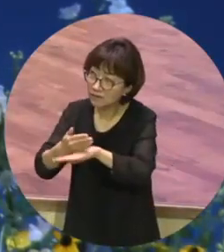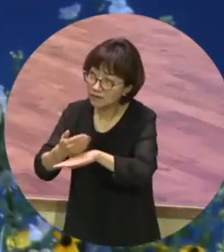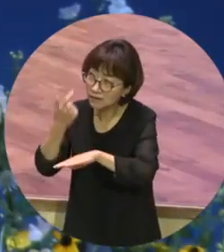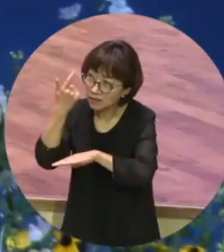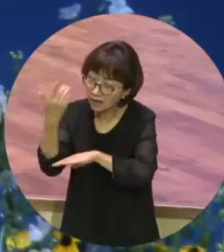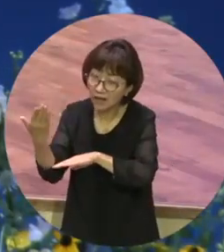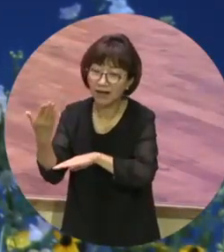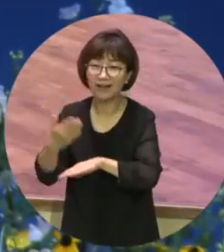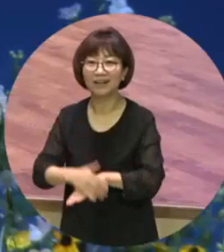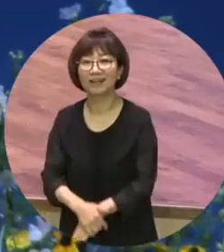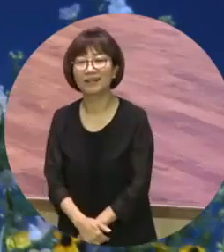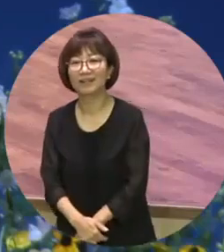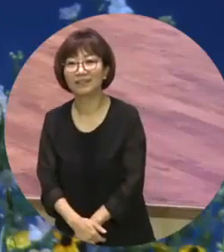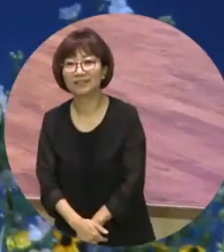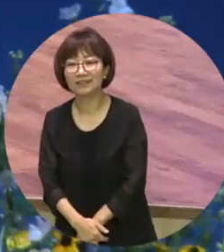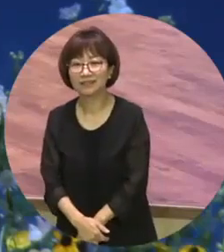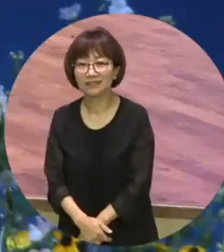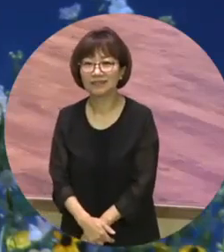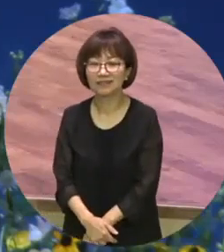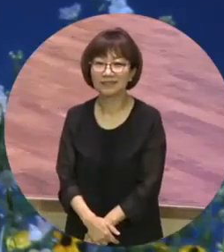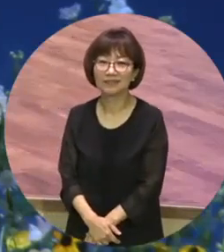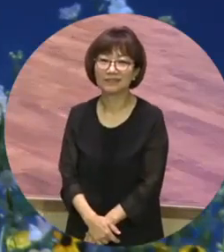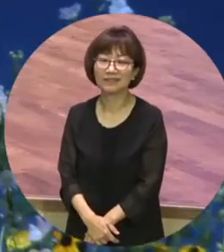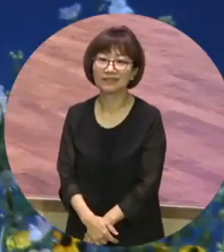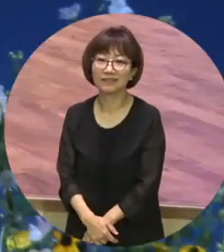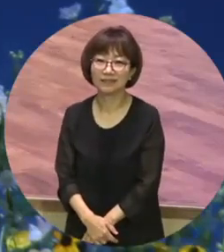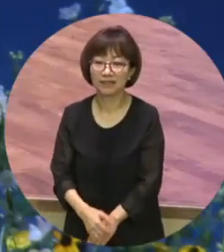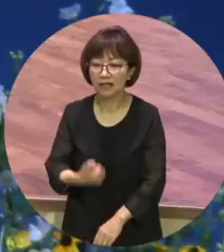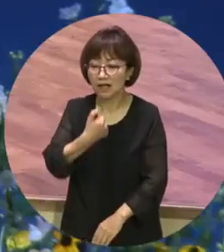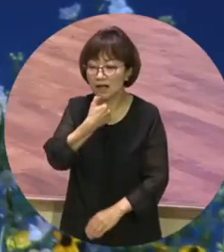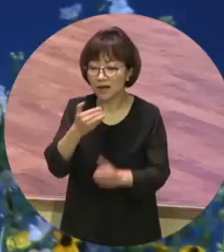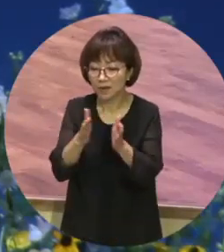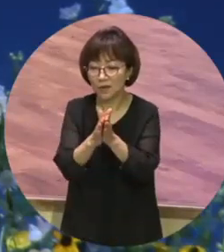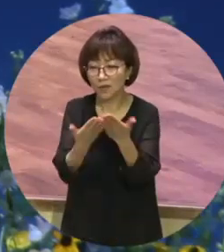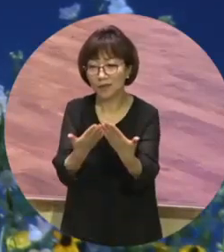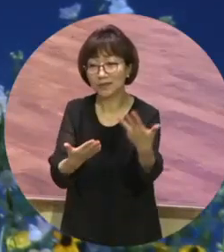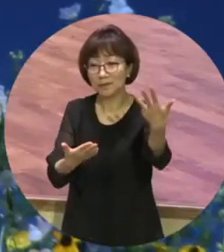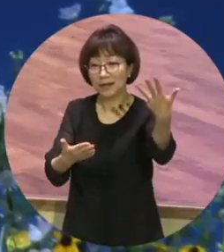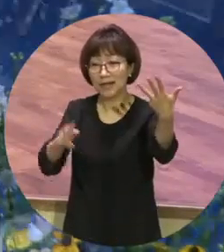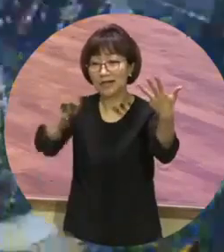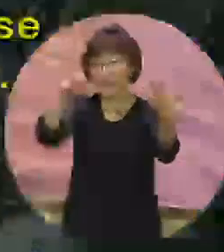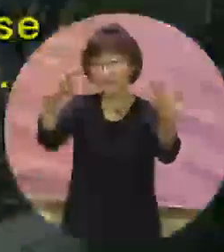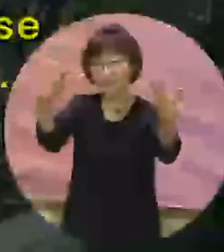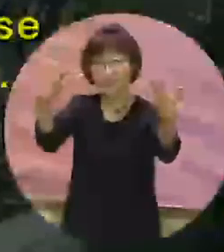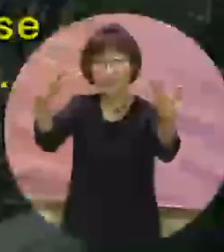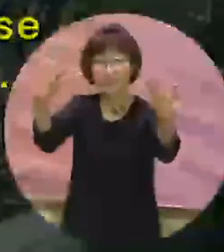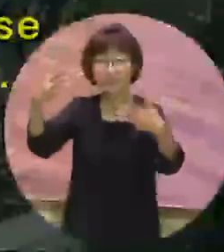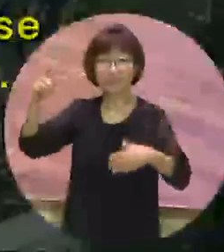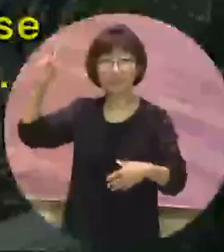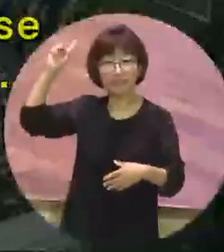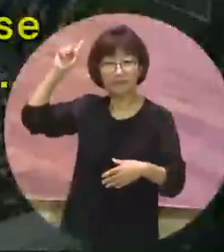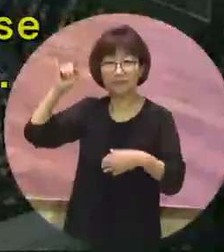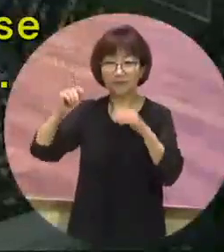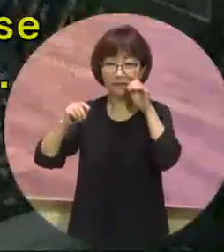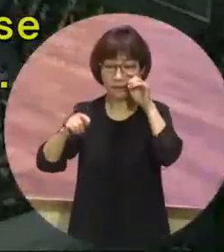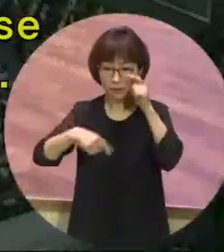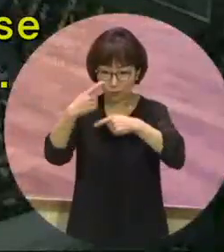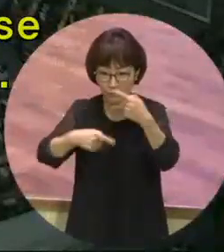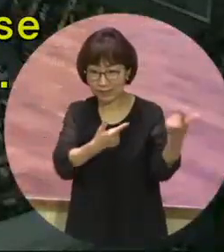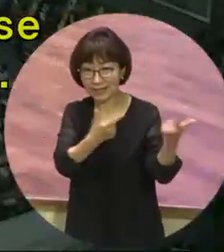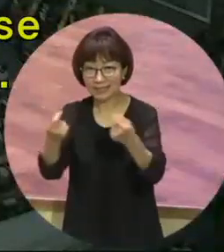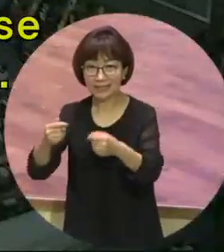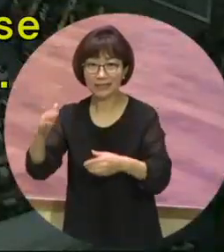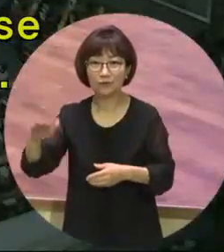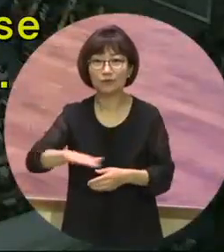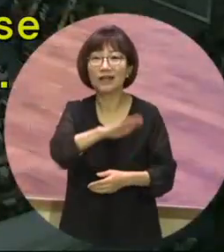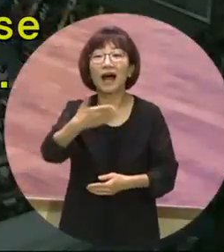그 배경이 있습니다. 확실한 배경. 로마서 8장 28절 화면 보세요. 같이 고백합니다.